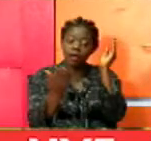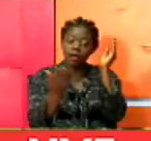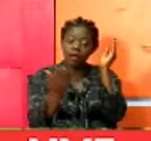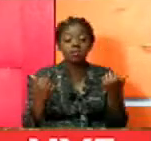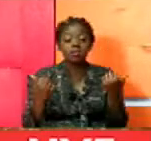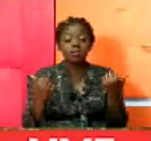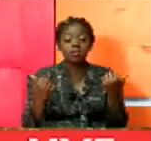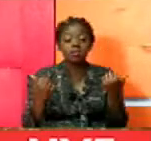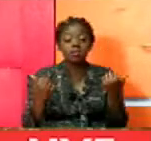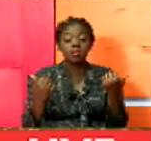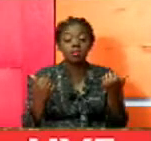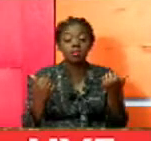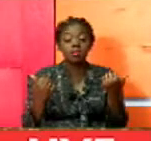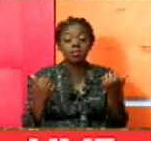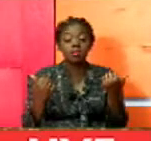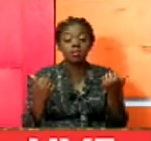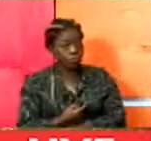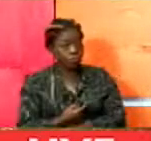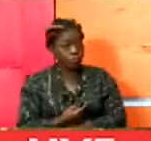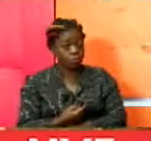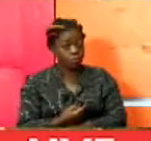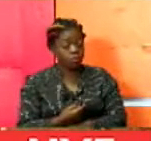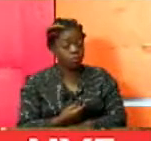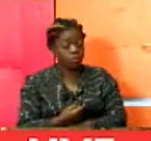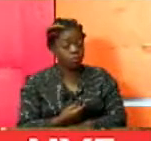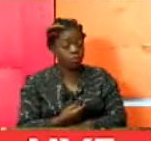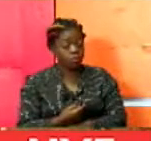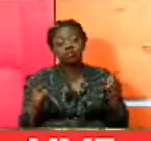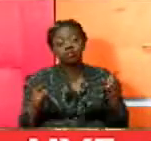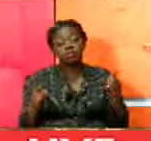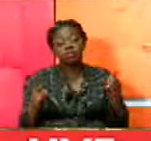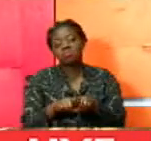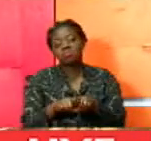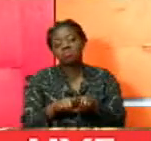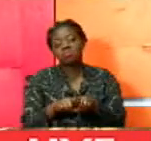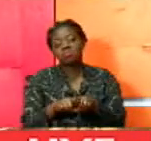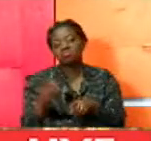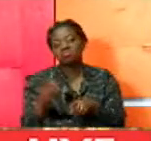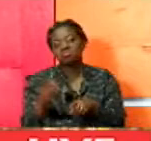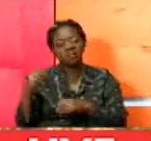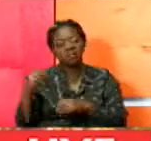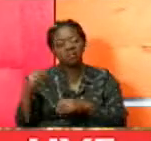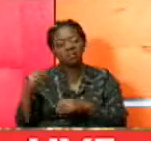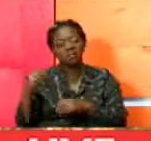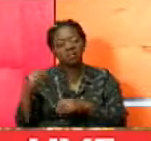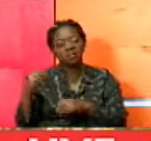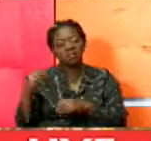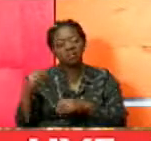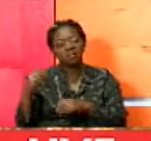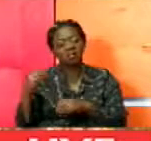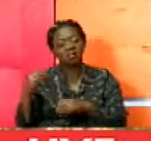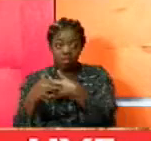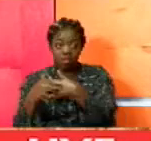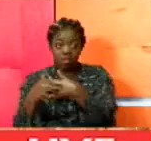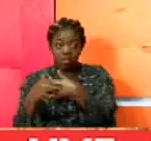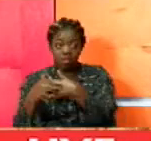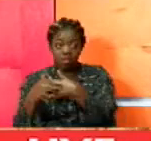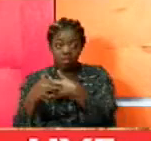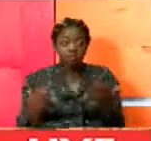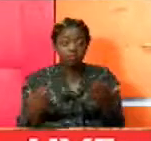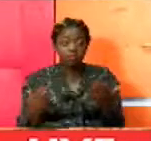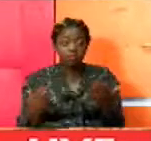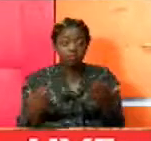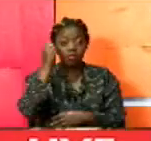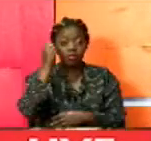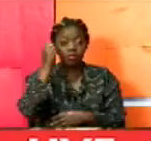Wenjogerere saawa eno Haji Katuleebe, embeera yange tekyali mbi. Katuleebe teyevuma kiseera kya muggalo kubanga tekyamuzibula